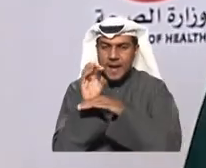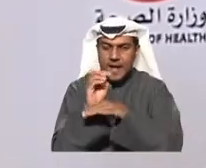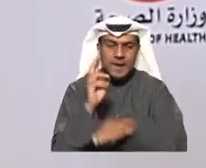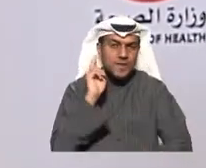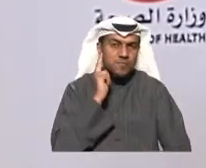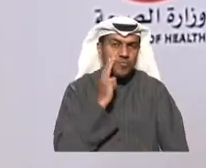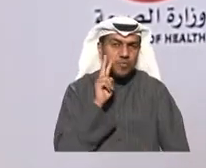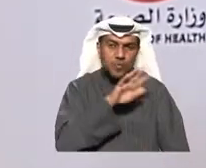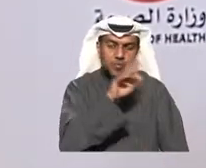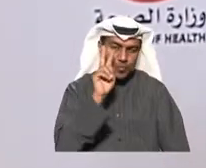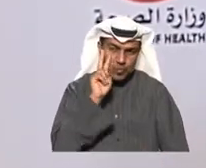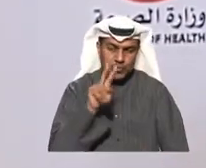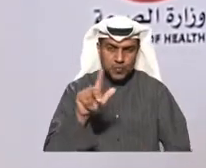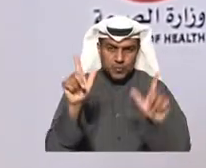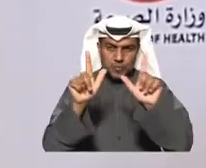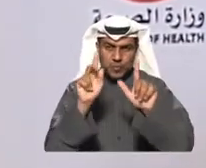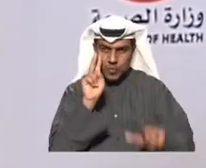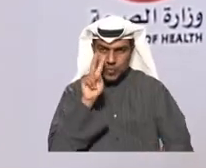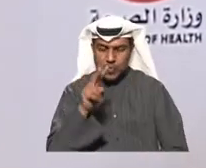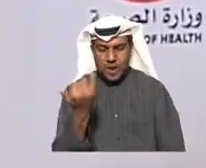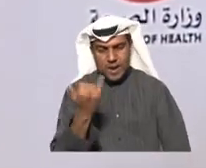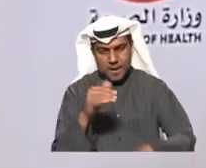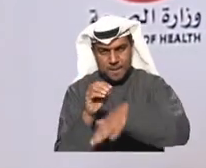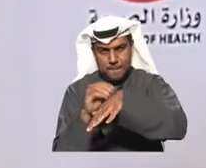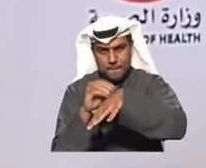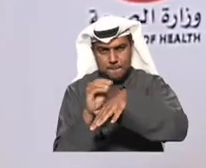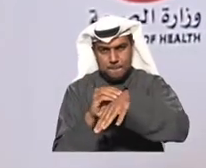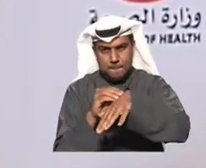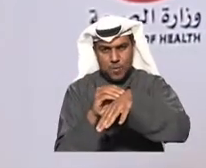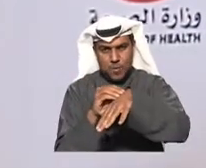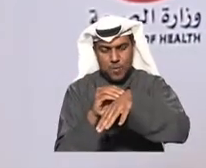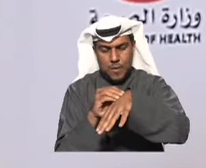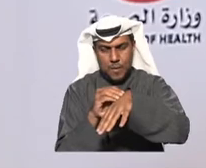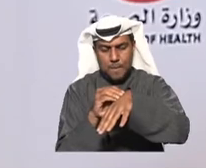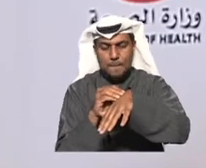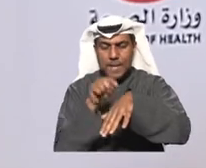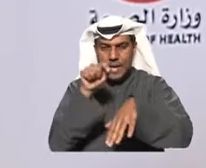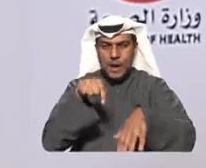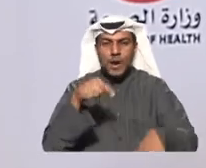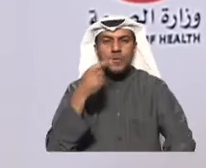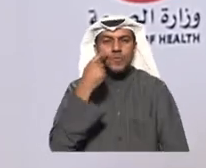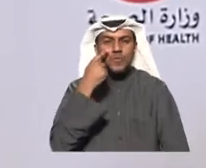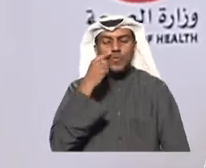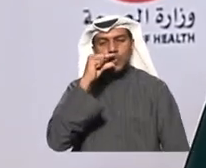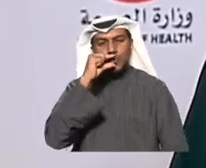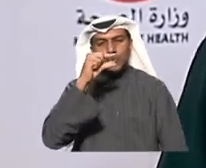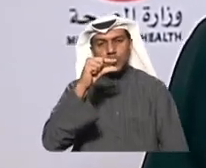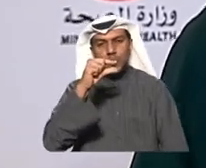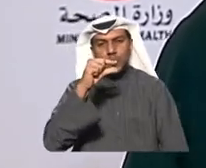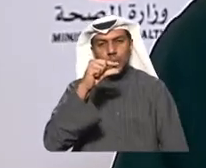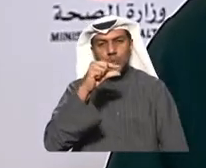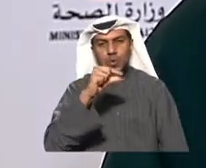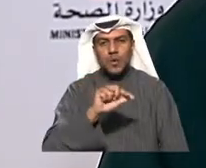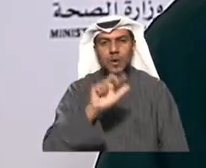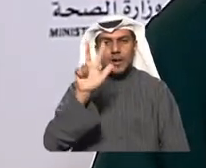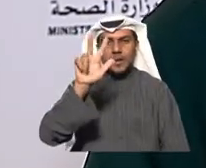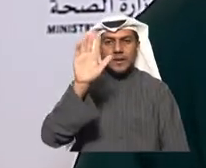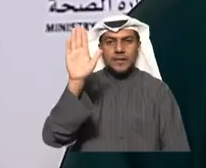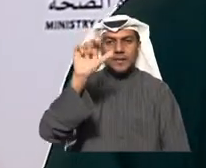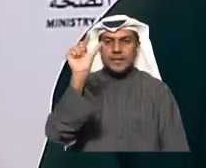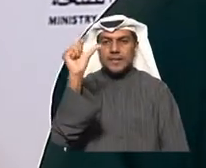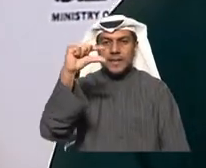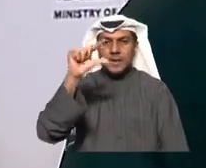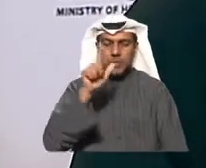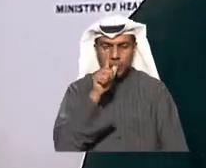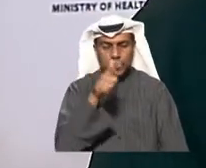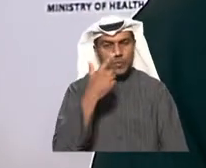أقرب حول أبرز النقاط التي أثيرت في مؤتمر الصحفي اليوم. معنا الدكتور عبد الله السند وهو المتحدث الرسمي باسم وزارة الصحة.